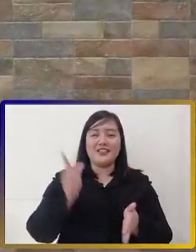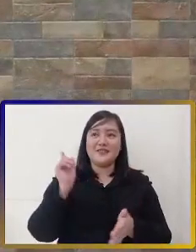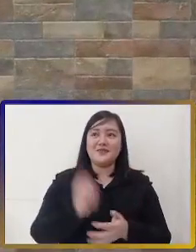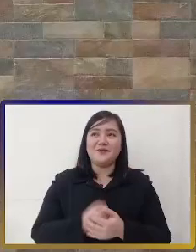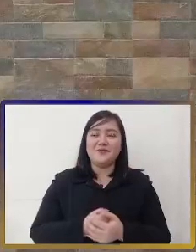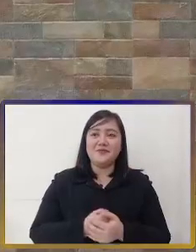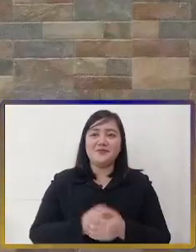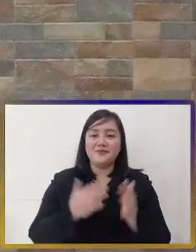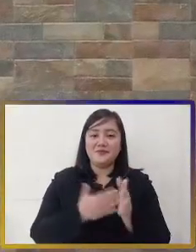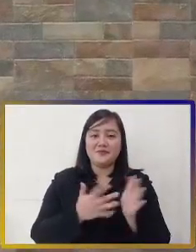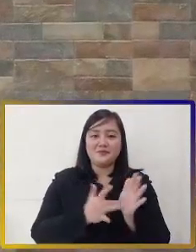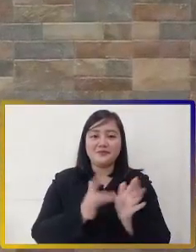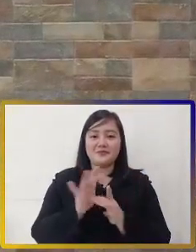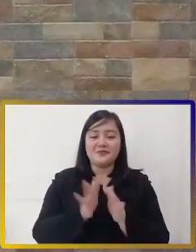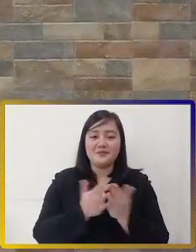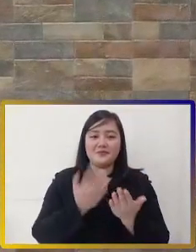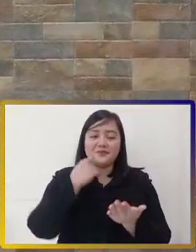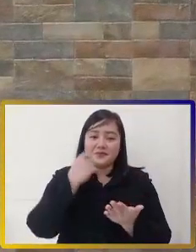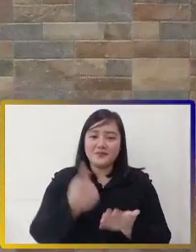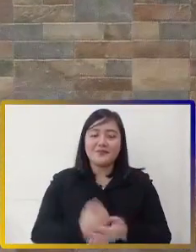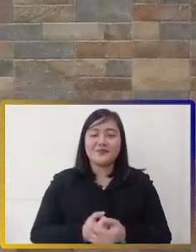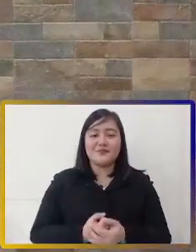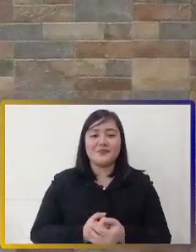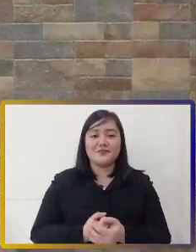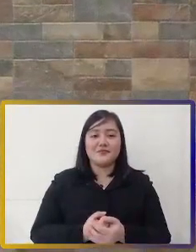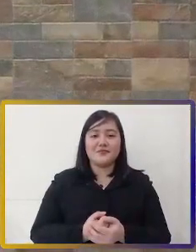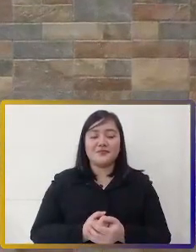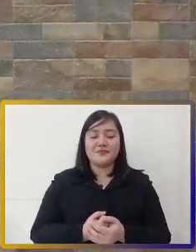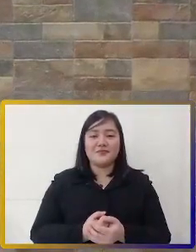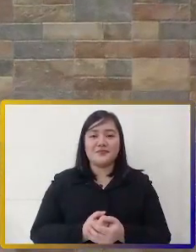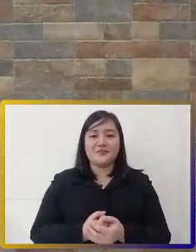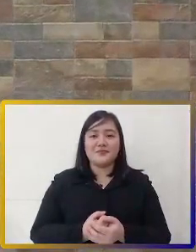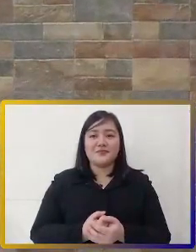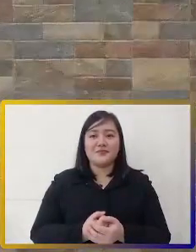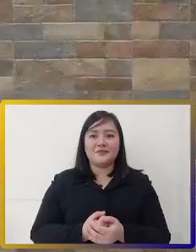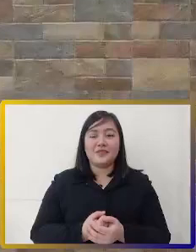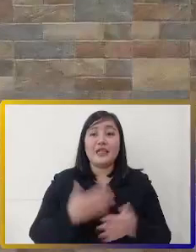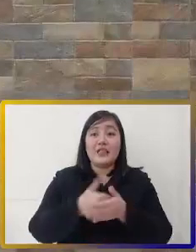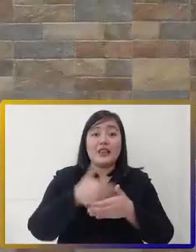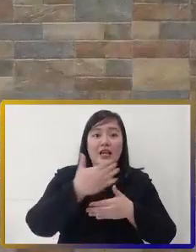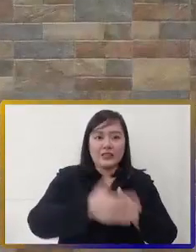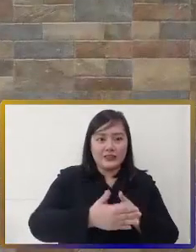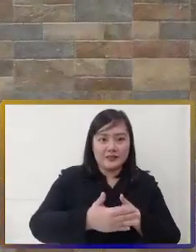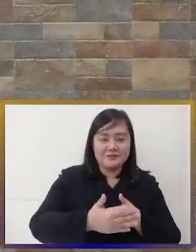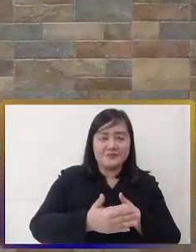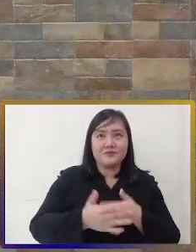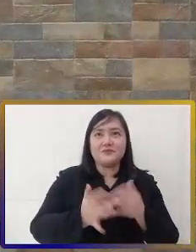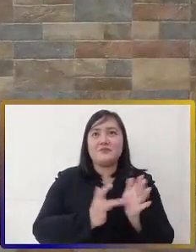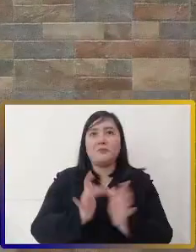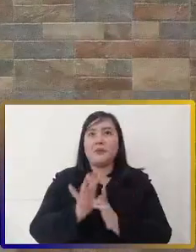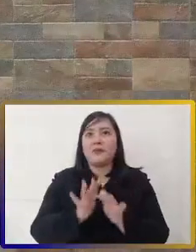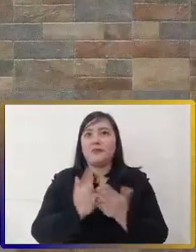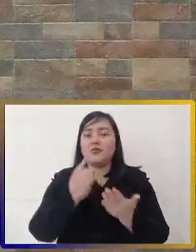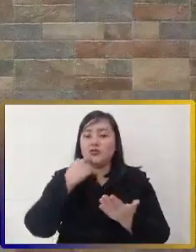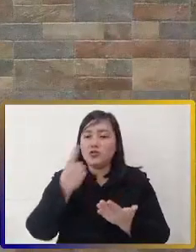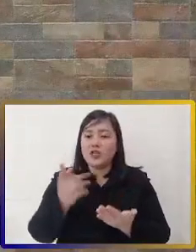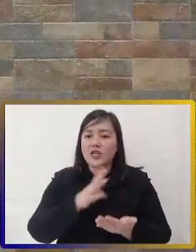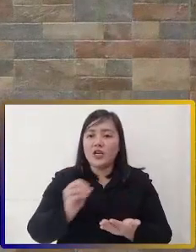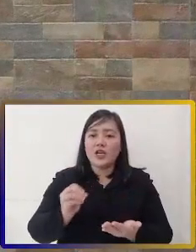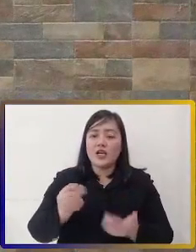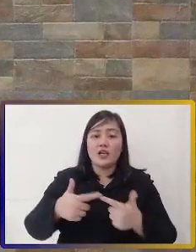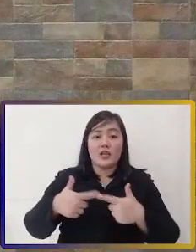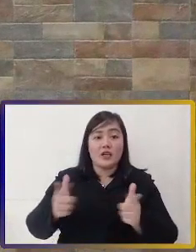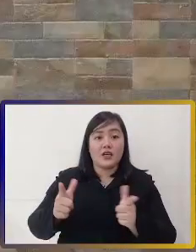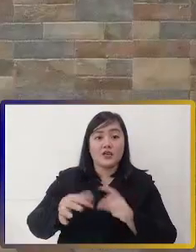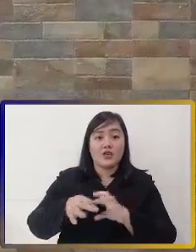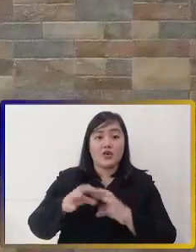dyan na sinabi niya sa baba, and the gates of hell shall not prevail against it. You see? Ano naman po